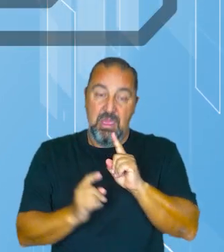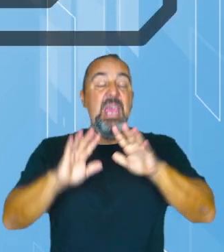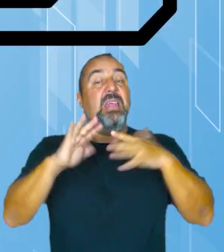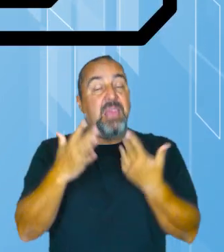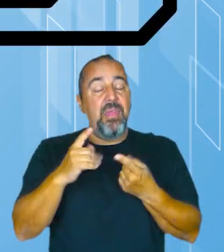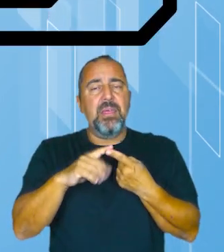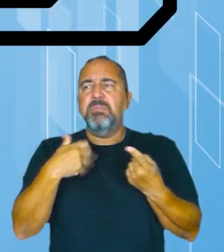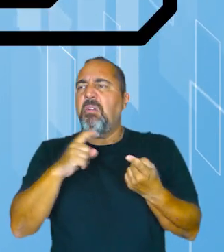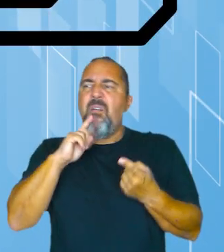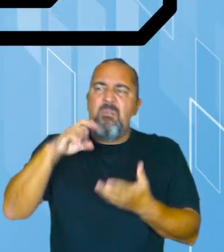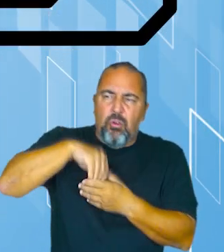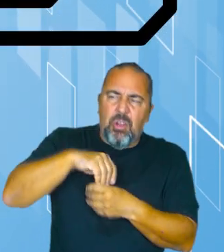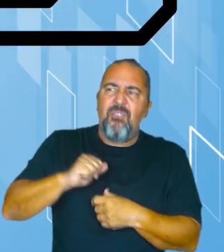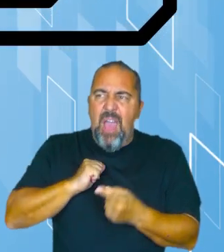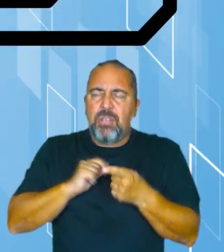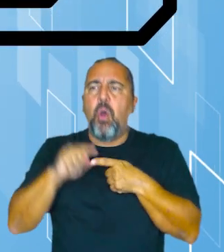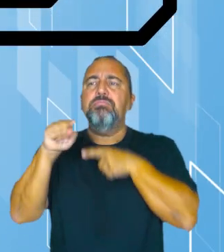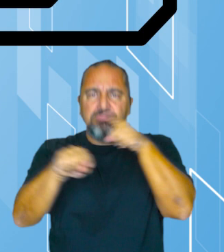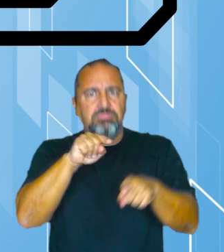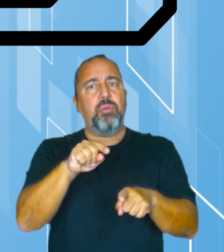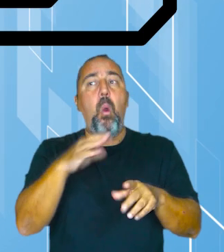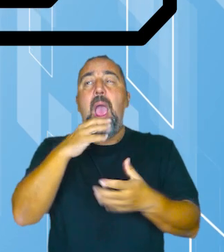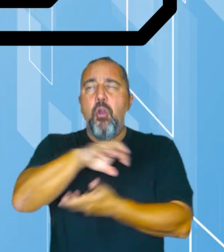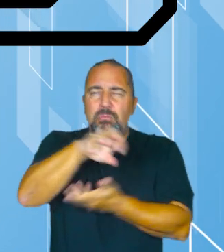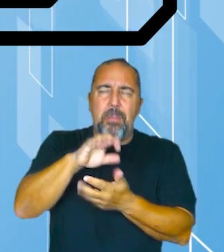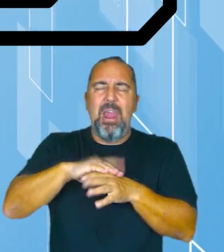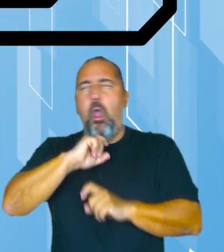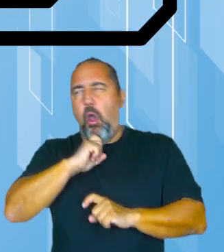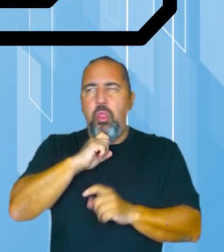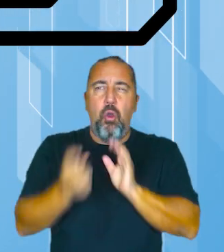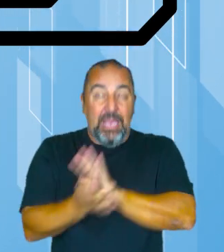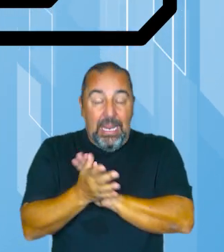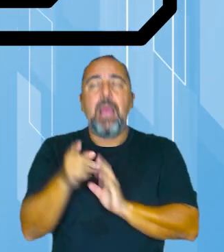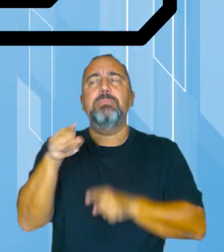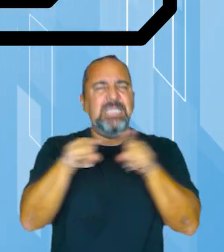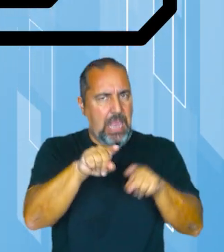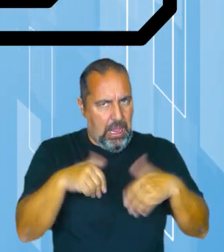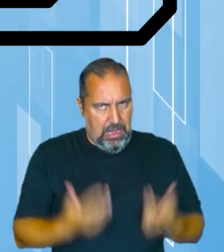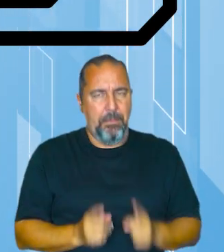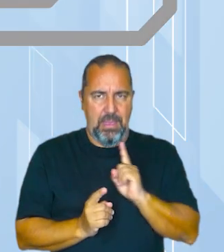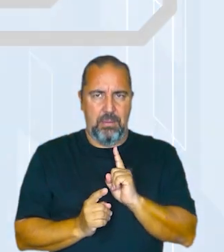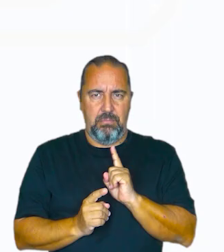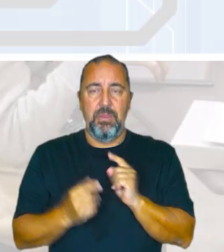ere. 10. Adierazi eta salatu eduki faltsuak edo gorrotoa eragiten